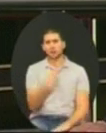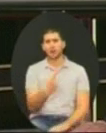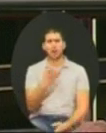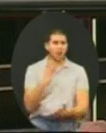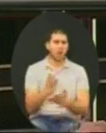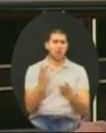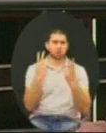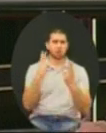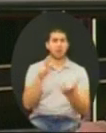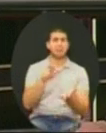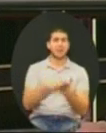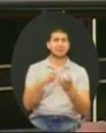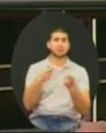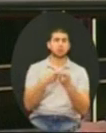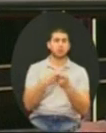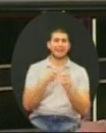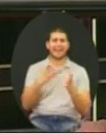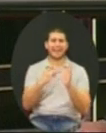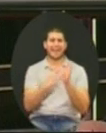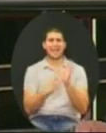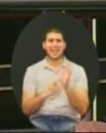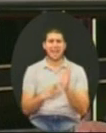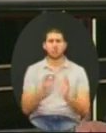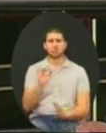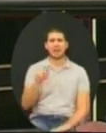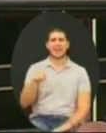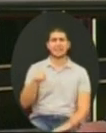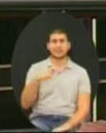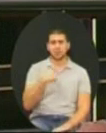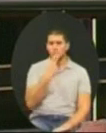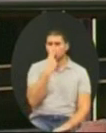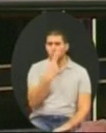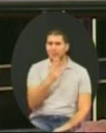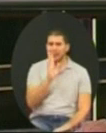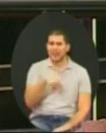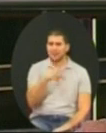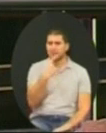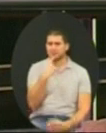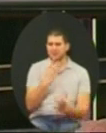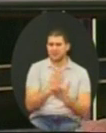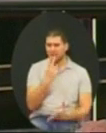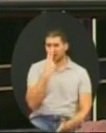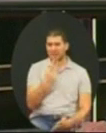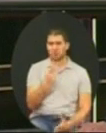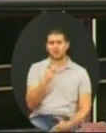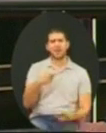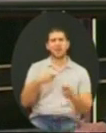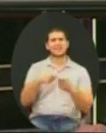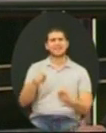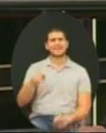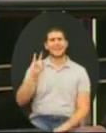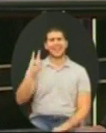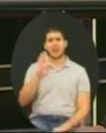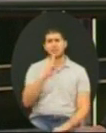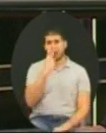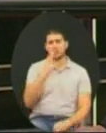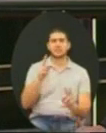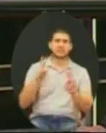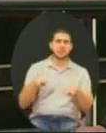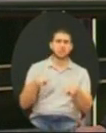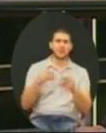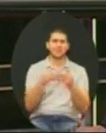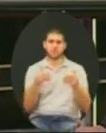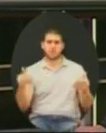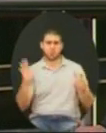חשובה מאוד של בגץ בנושא אופן החקיקה של הכנסת. אנחנו רואים את זה, גם את אמרת, ראינו את זה, וגם חבר הכנסת חיליק בר, אבל יש כנראה